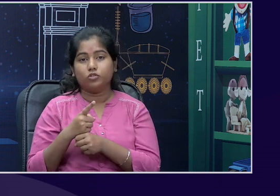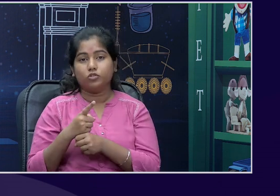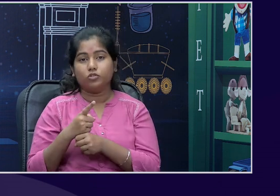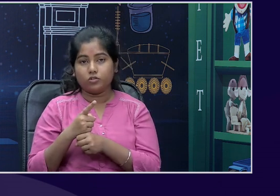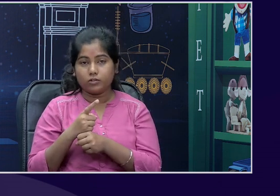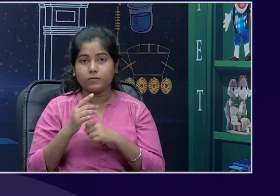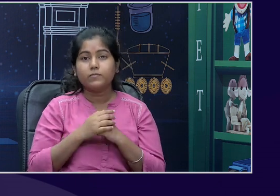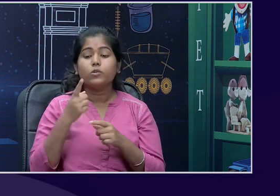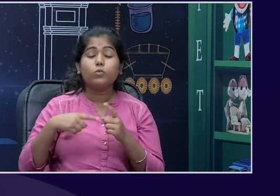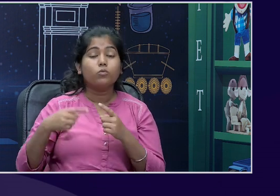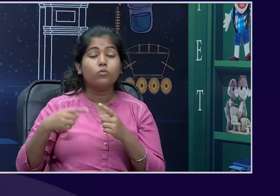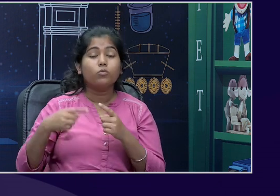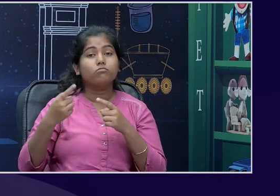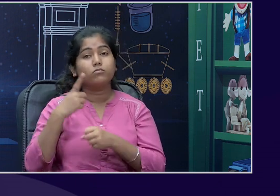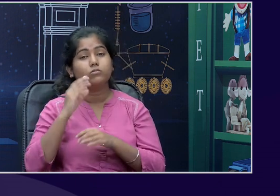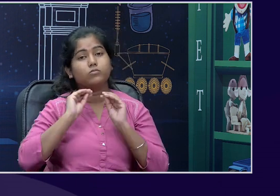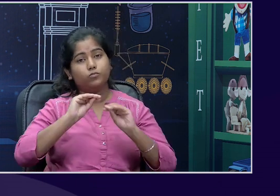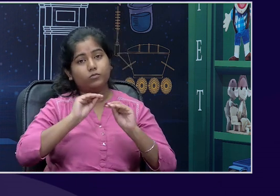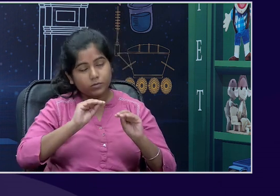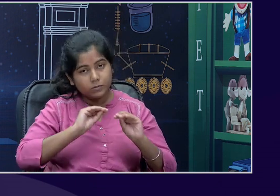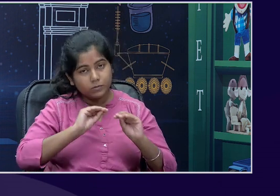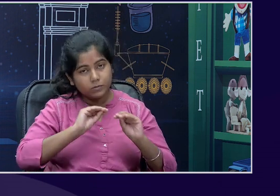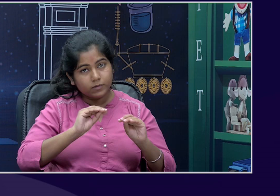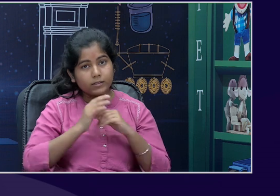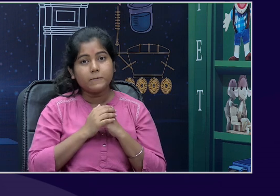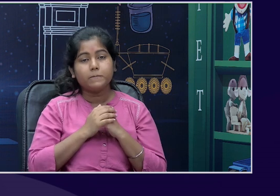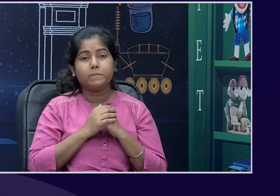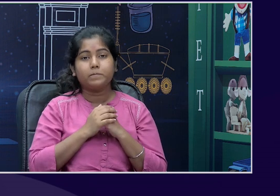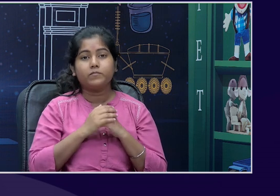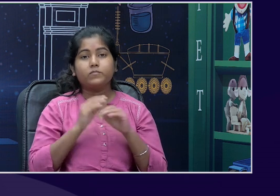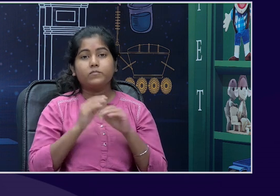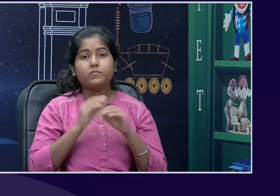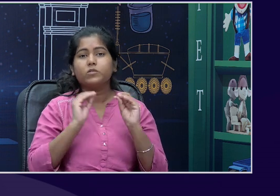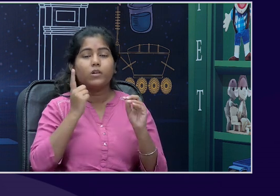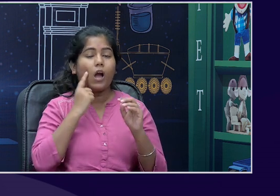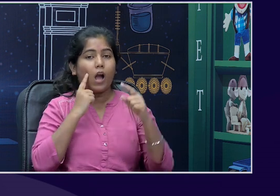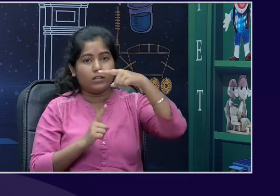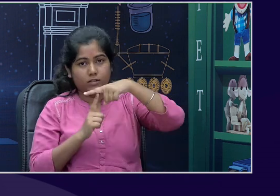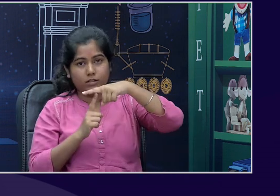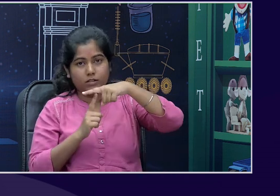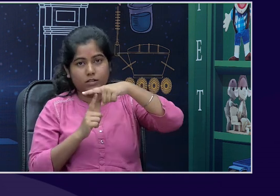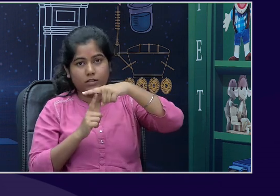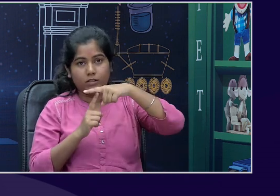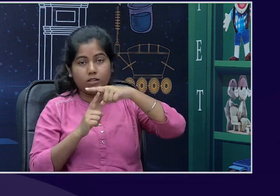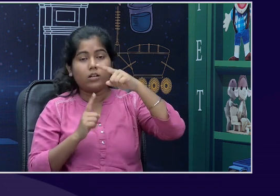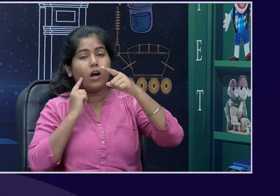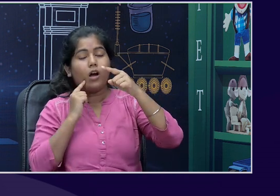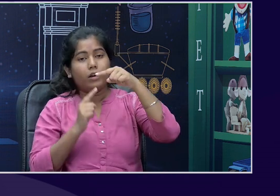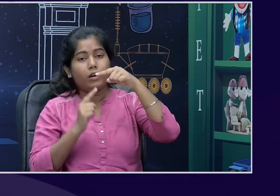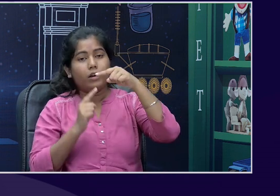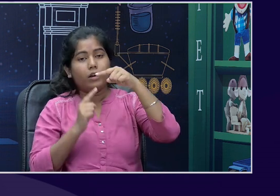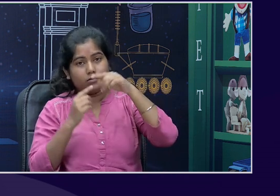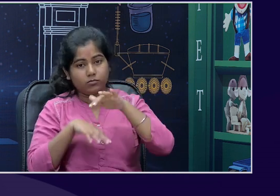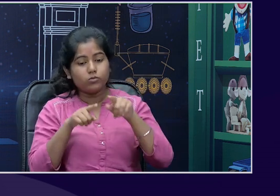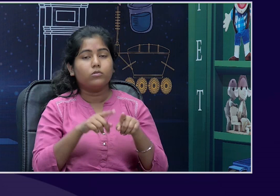बच्चों को पढ़ाने के लिए, जो कि डेवलप किया गया है IIT, जो हमारी मद्रास एनेबिलिटी फाउंडेशन है